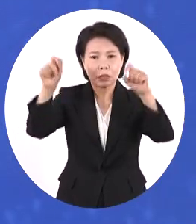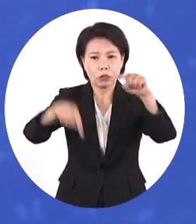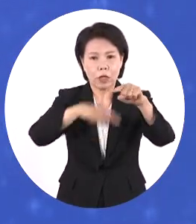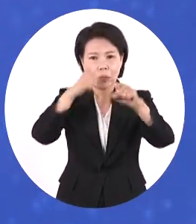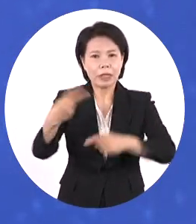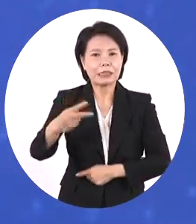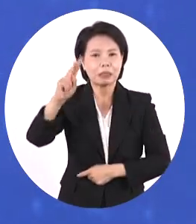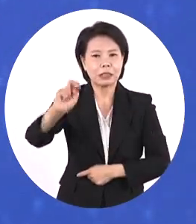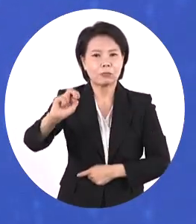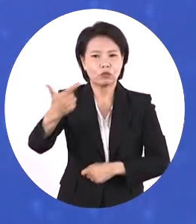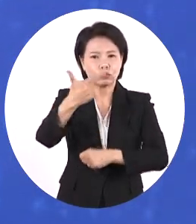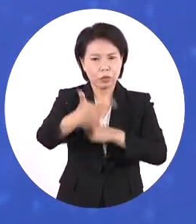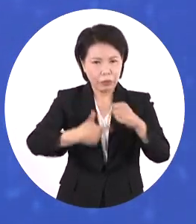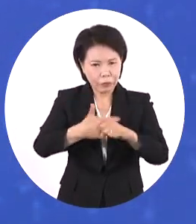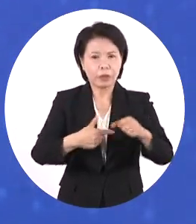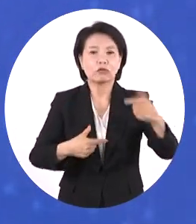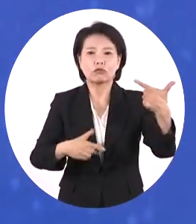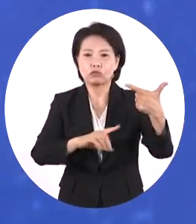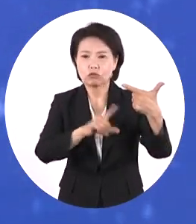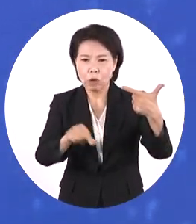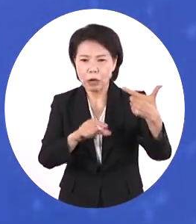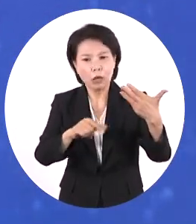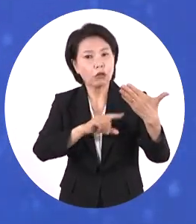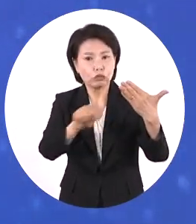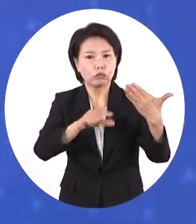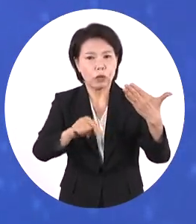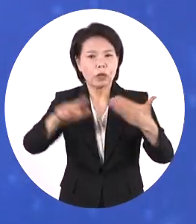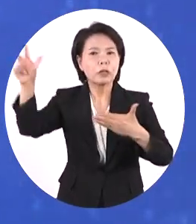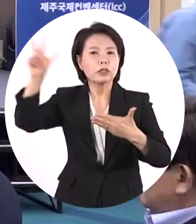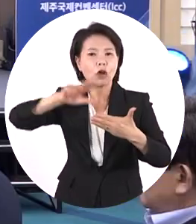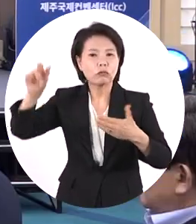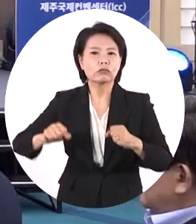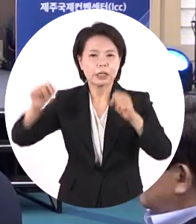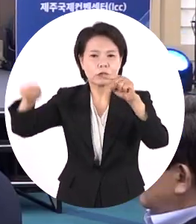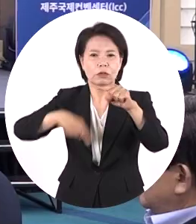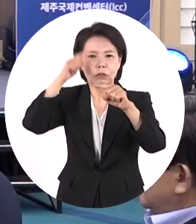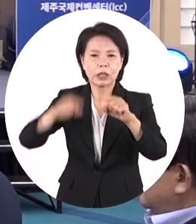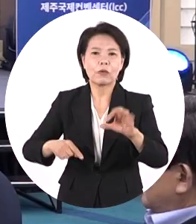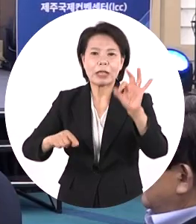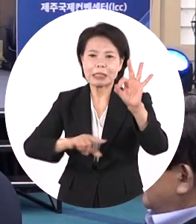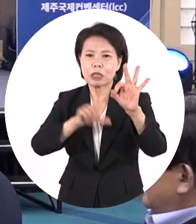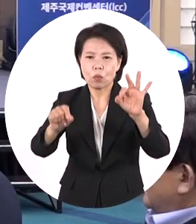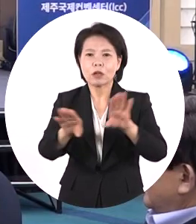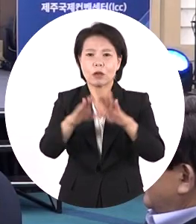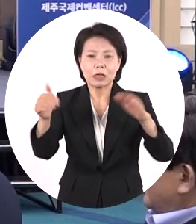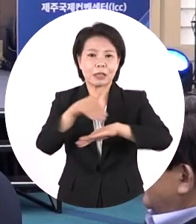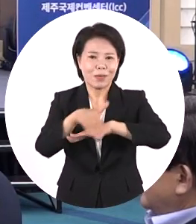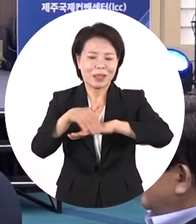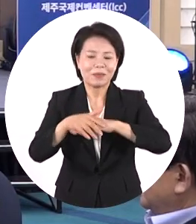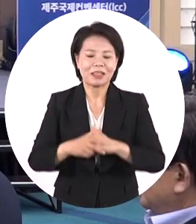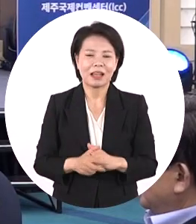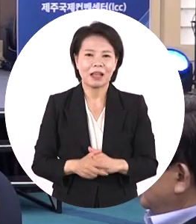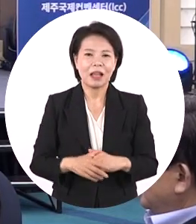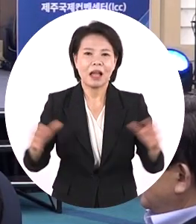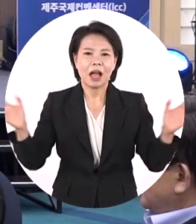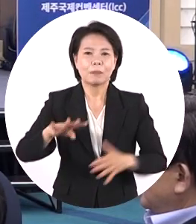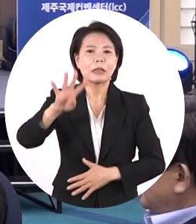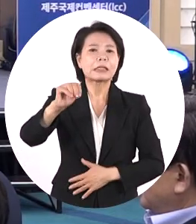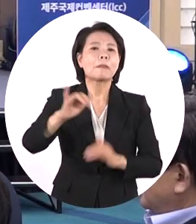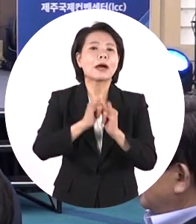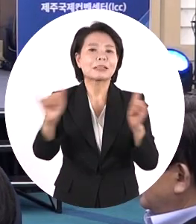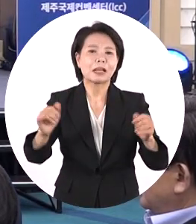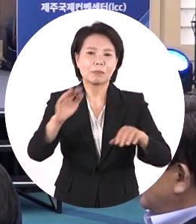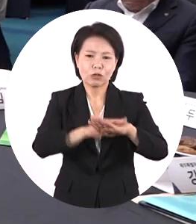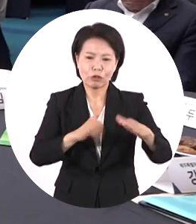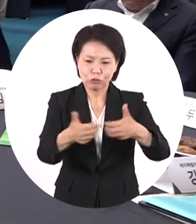전국장애인체전은 2026년 9월, 전국체전은 같은 해 10월에 각각 열릴 예정인데요. 총